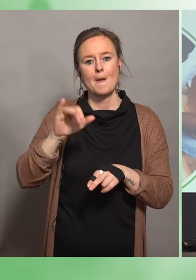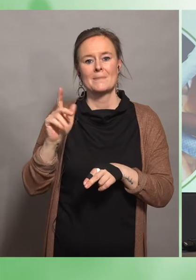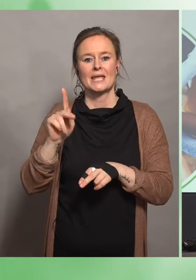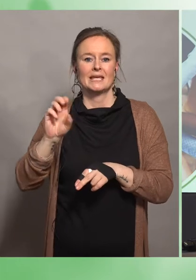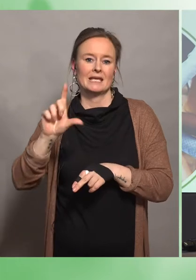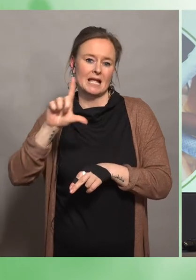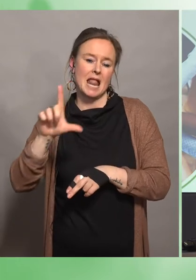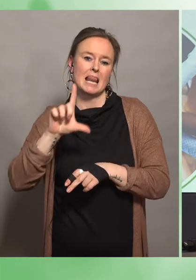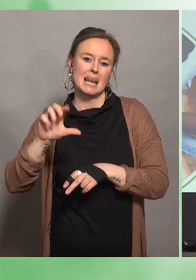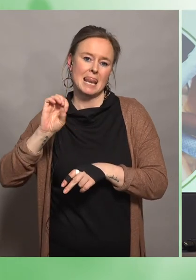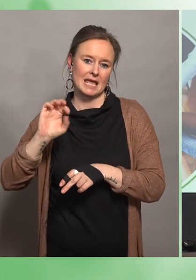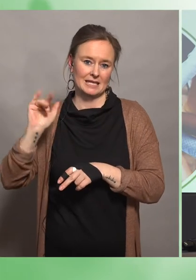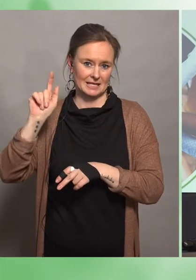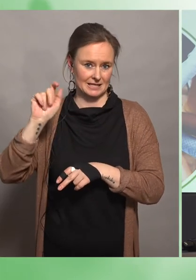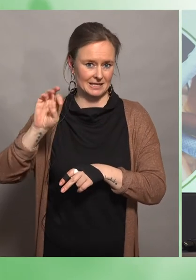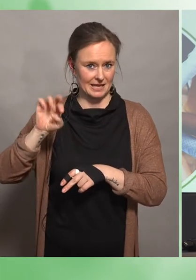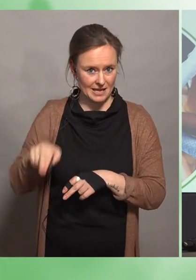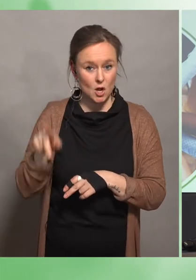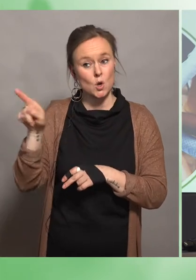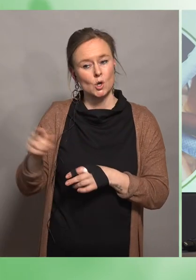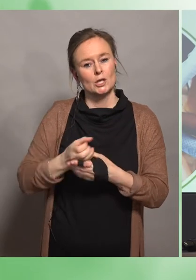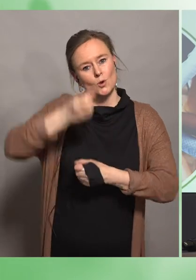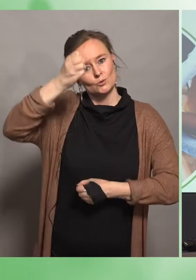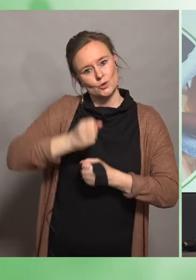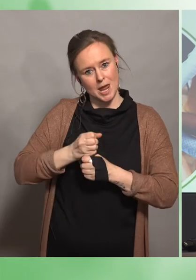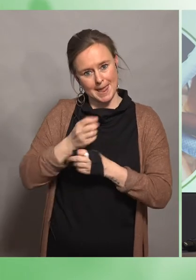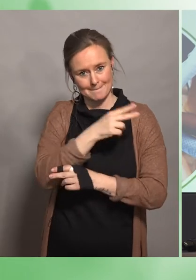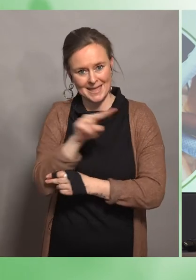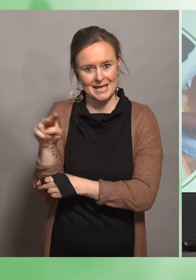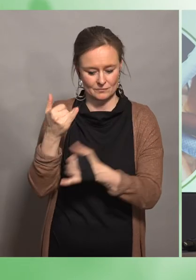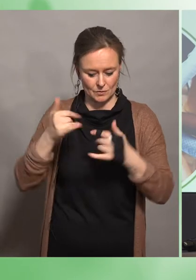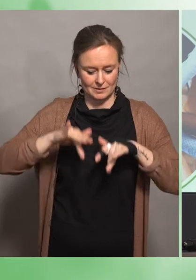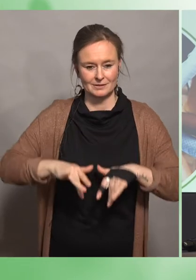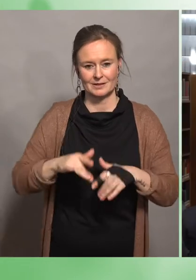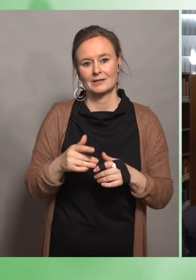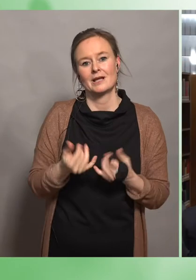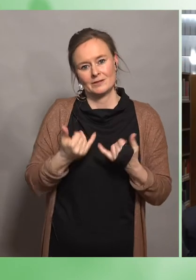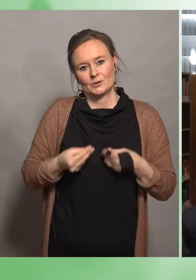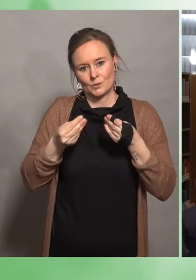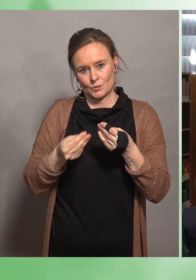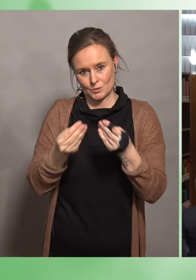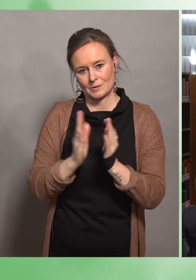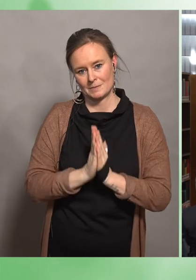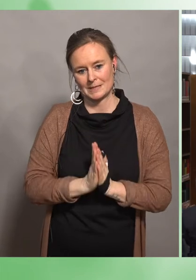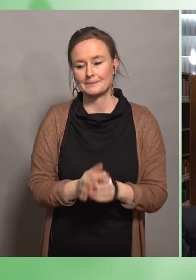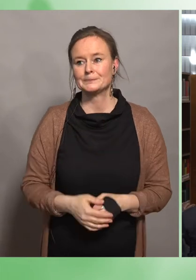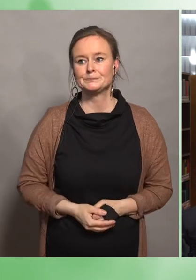diese Veranstaltung. Dafür ein herzliches Dankeschön und ich darf Sie jetzt um Ihre Grußworte bitten.